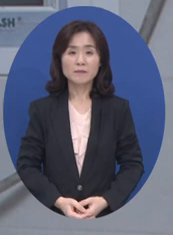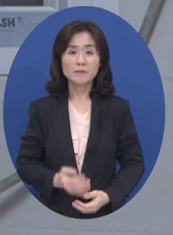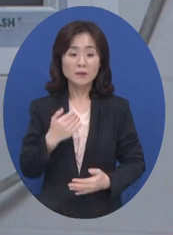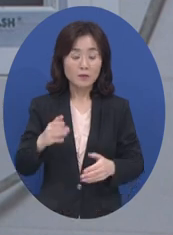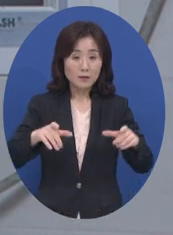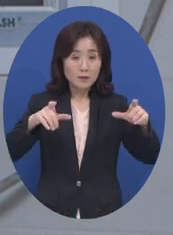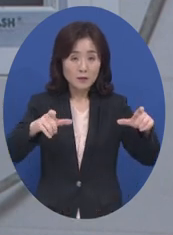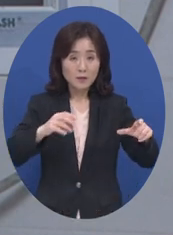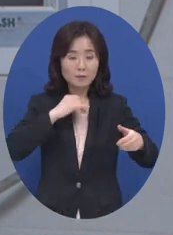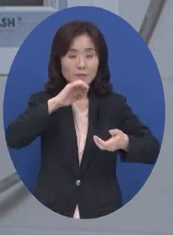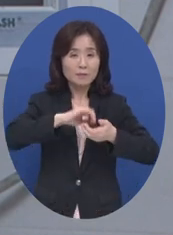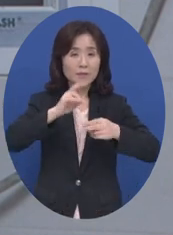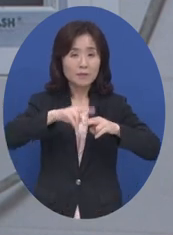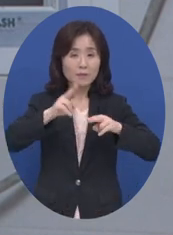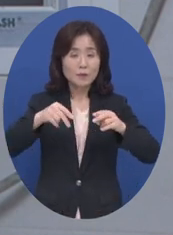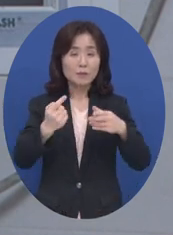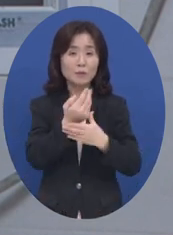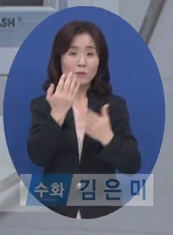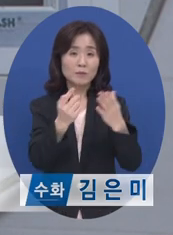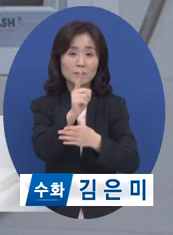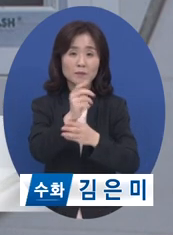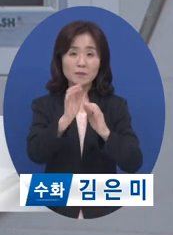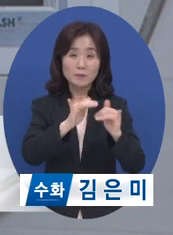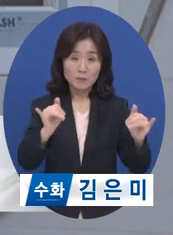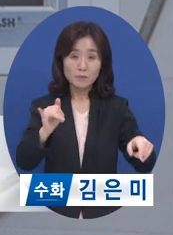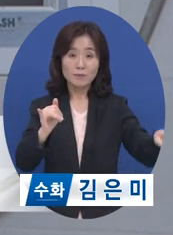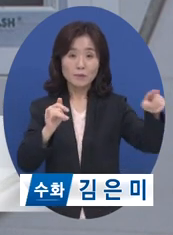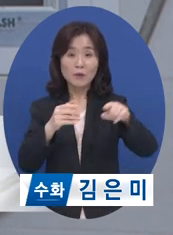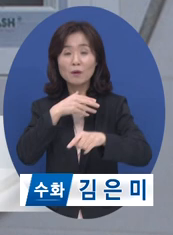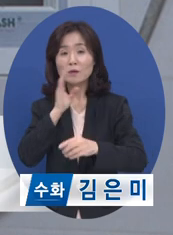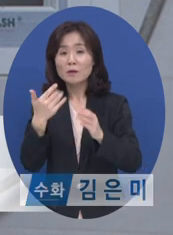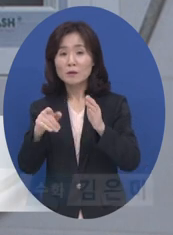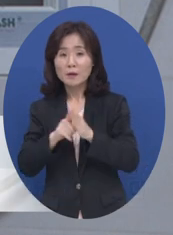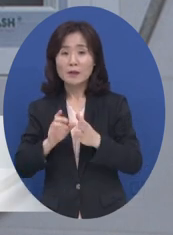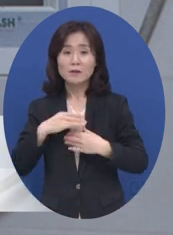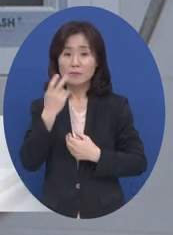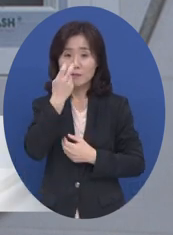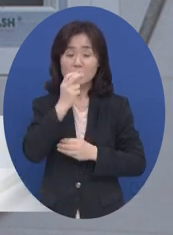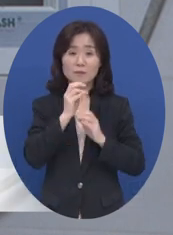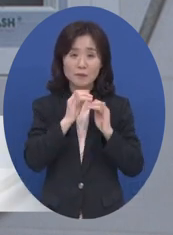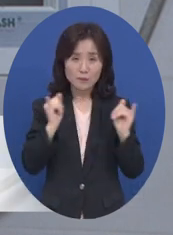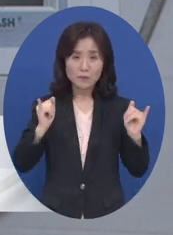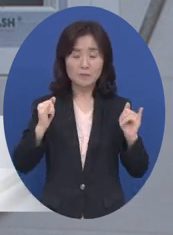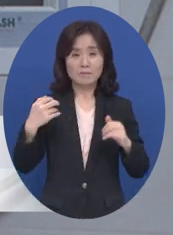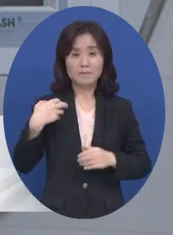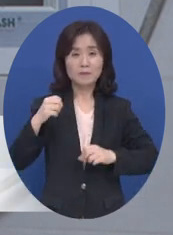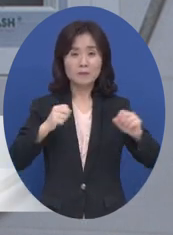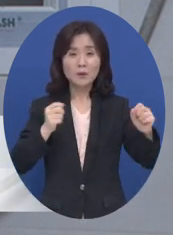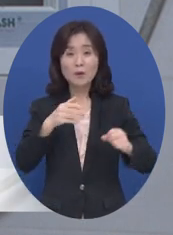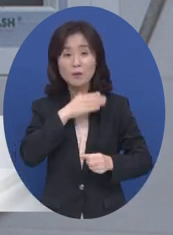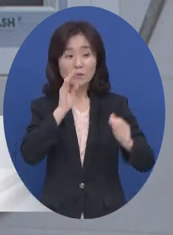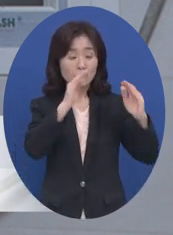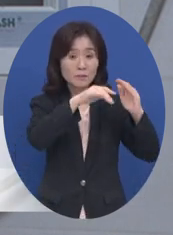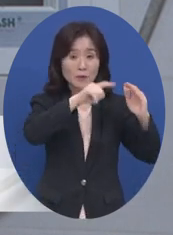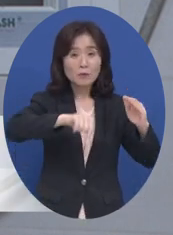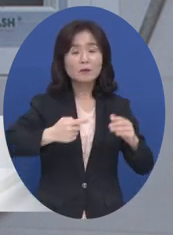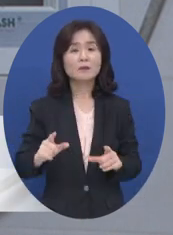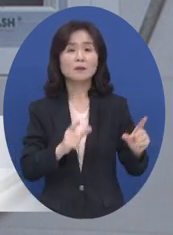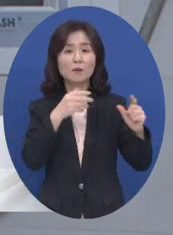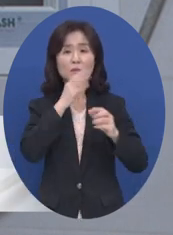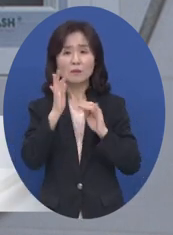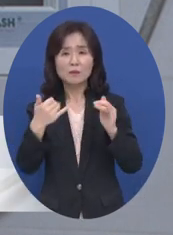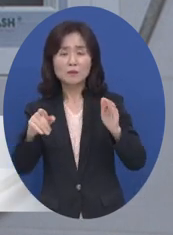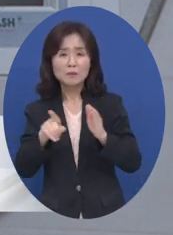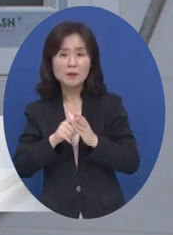경기지역 퇴직 소방관이 어르신을 위한 안전 지킴이로 변신했습니다 노 주택의 홀로 사는 어르신들을 위한 안전 점검